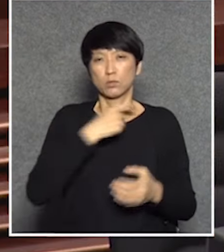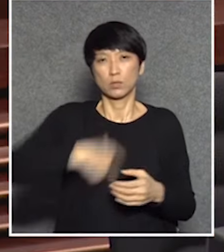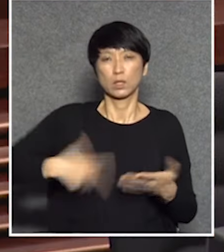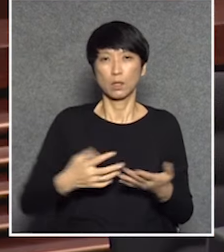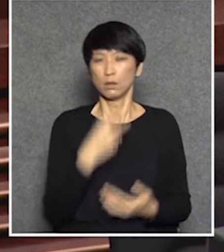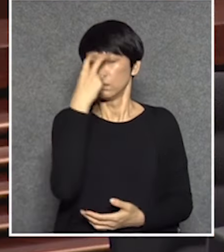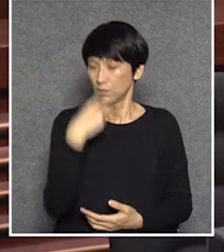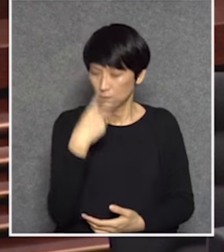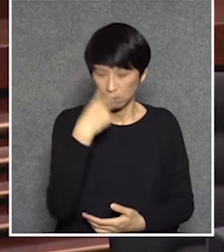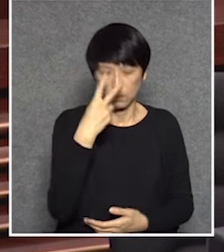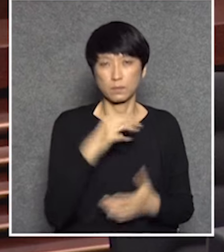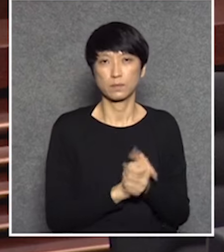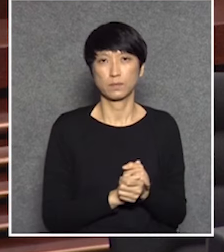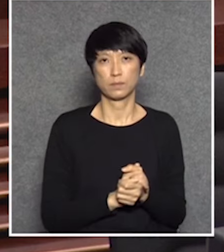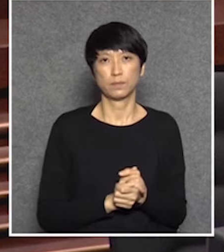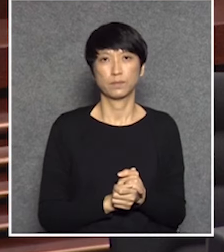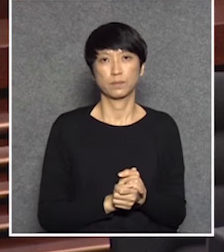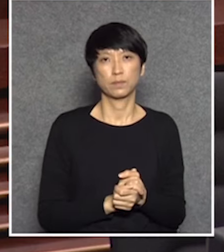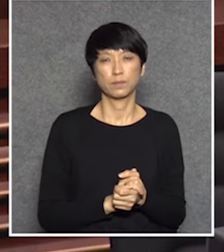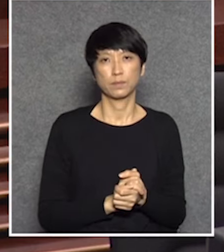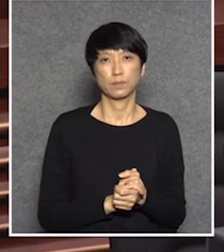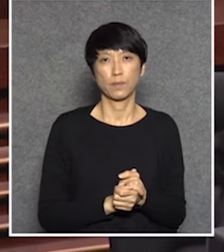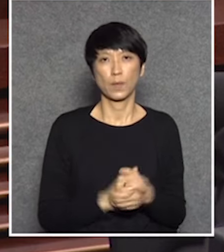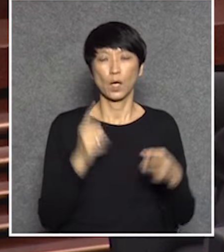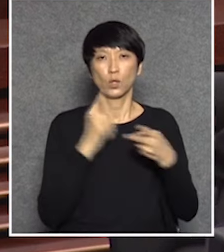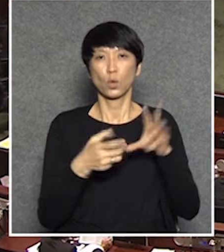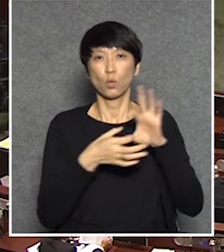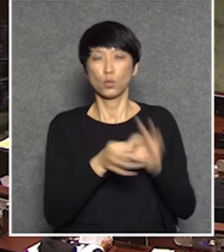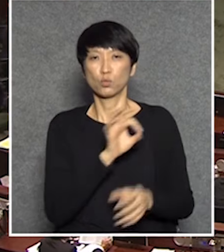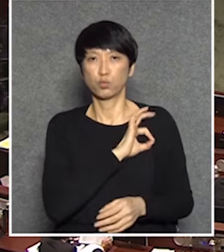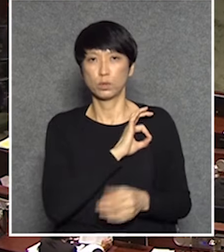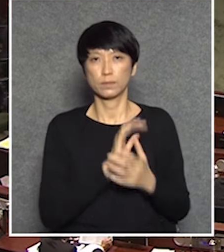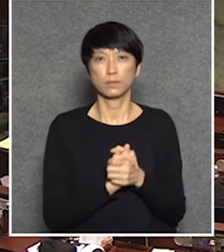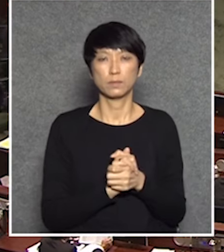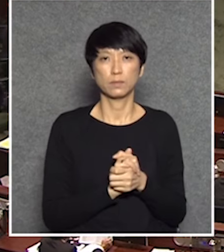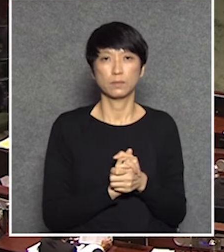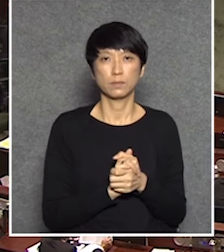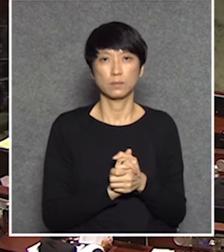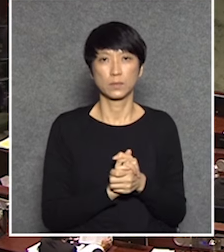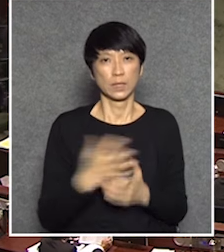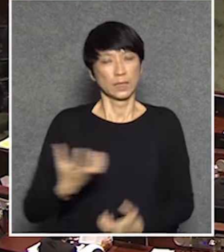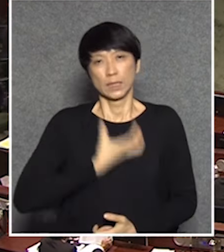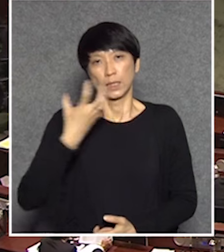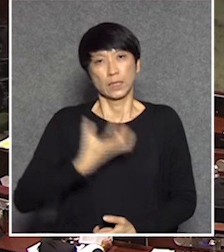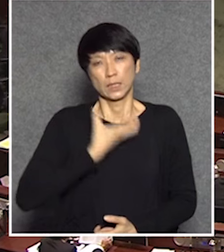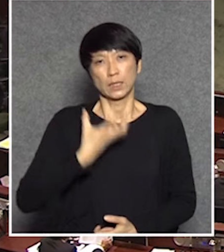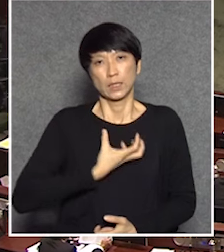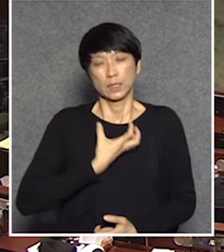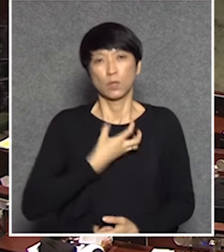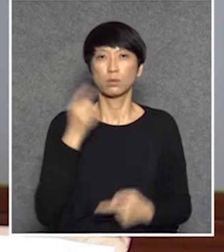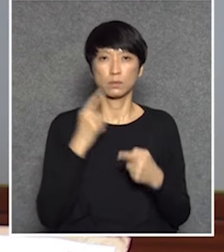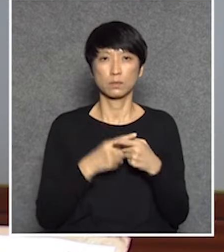盈眶，為呢個工聯會嘅即係義憤填膺。咁我到真係老實